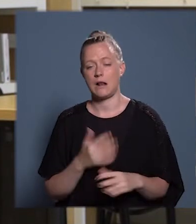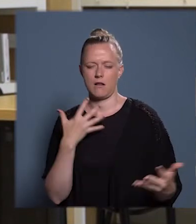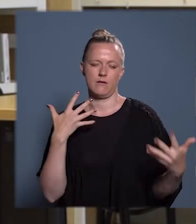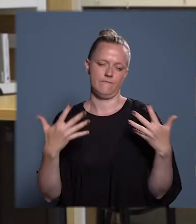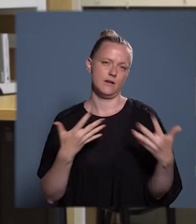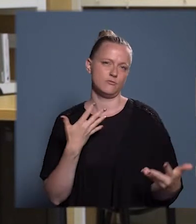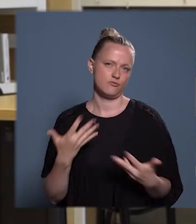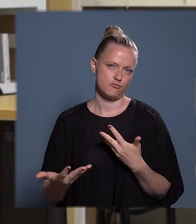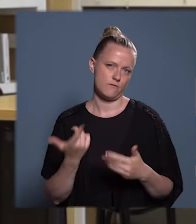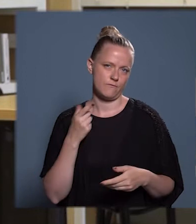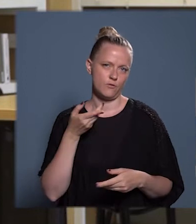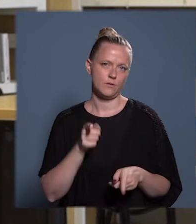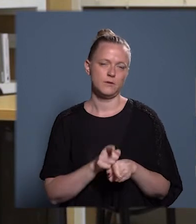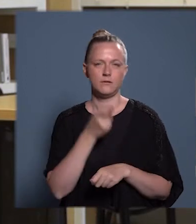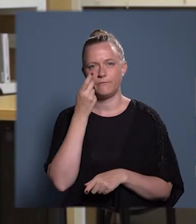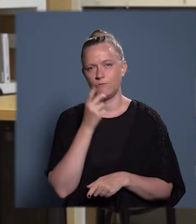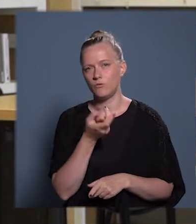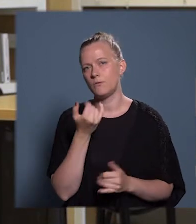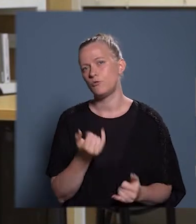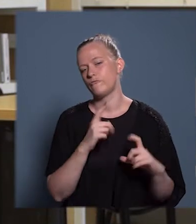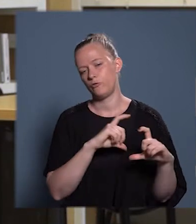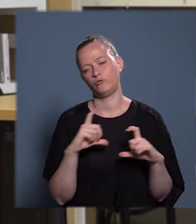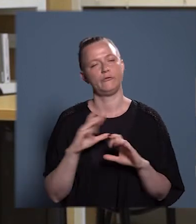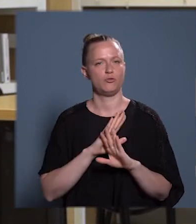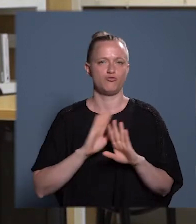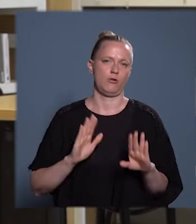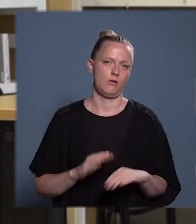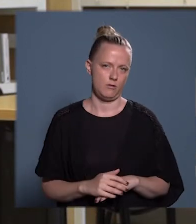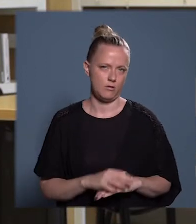látványosabb volt, mint ha most fotókat